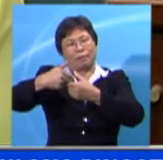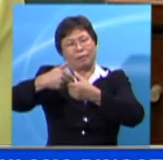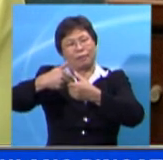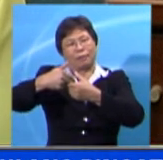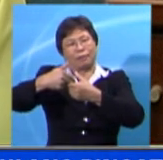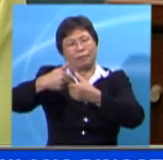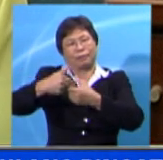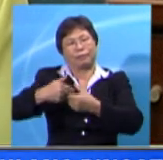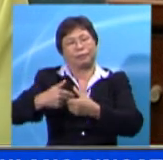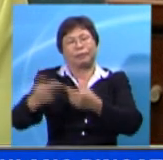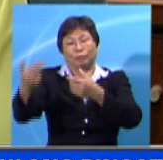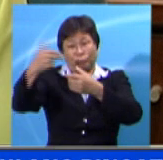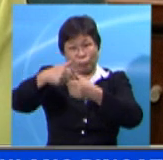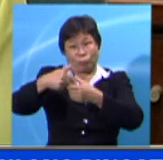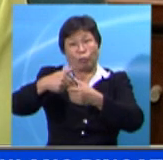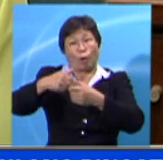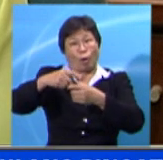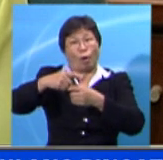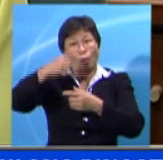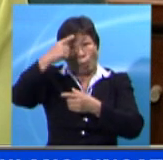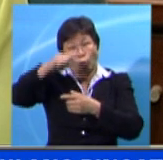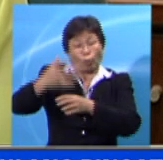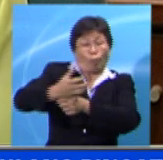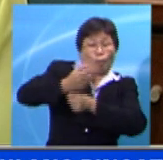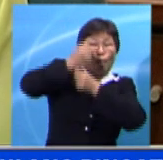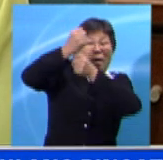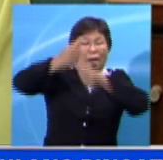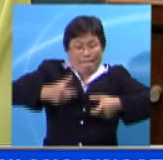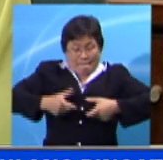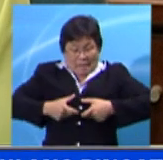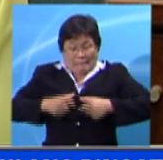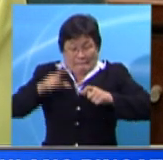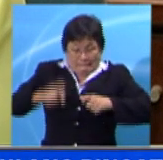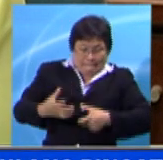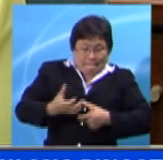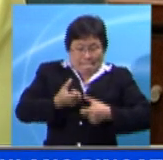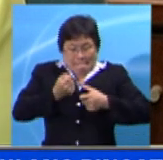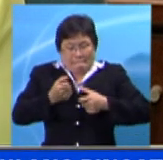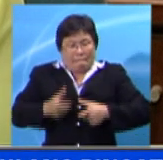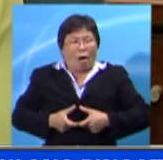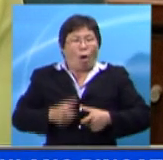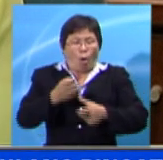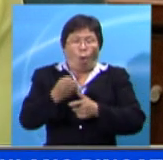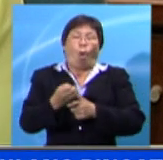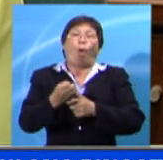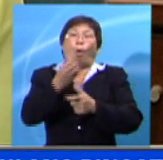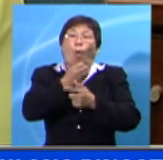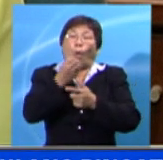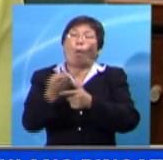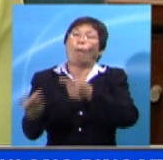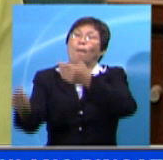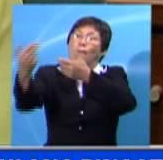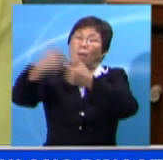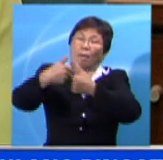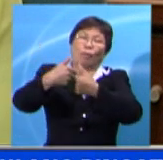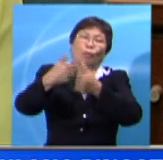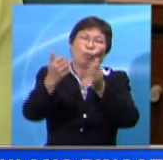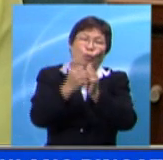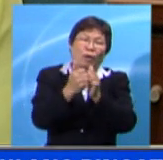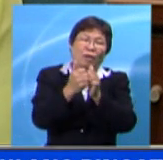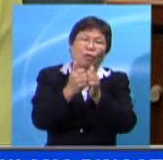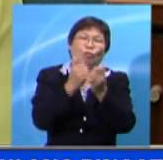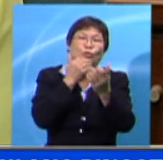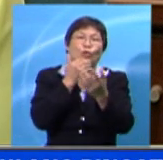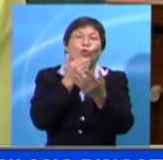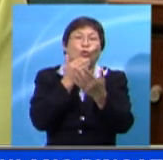to Winning medals that they will be participating with for Very